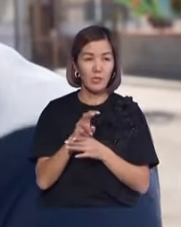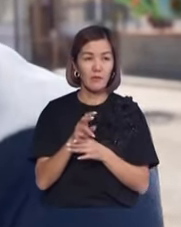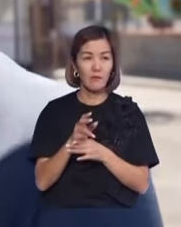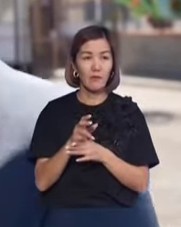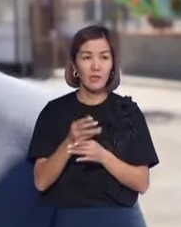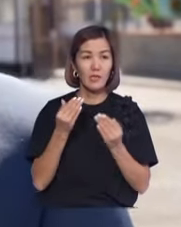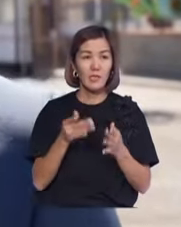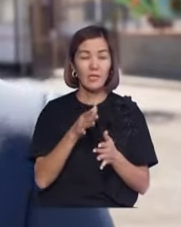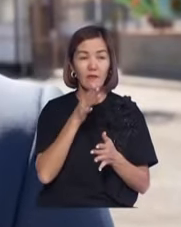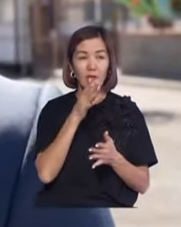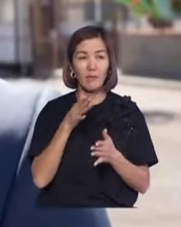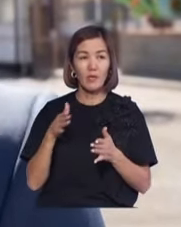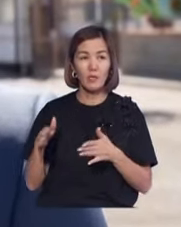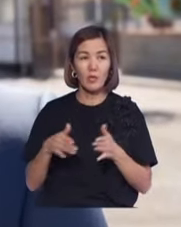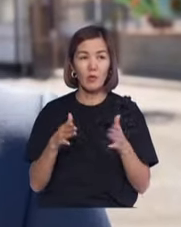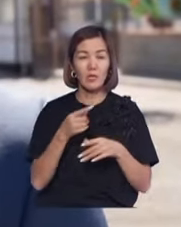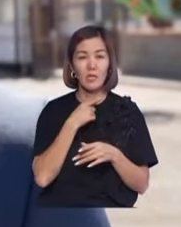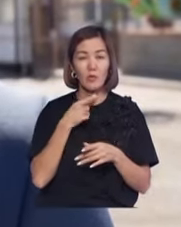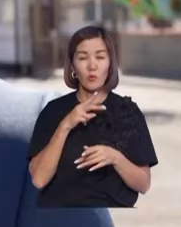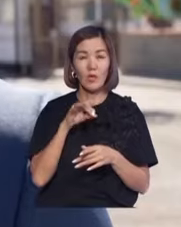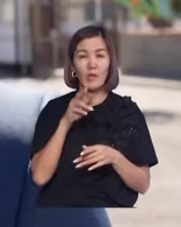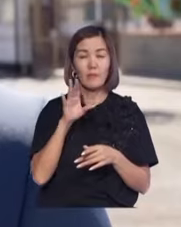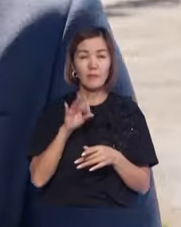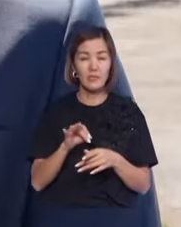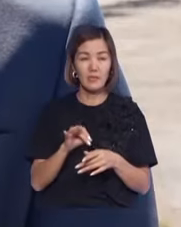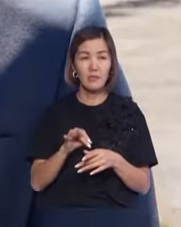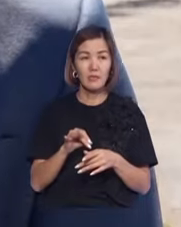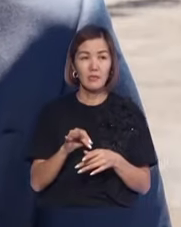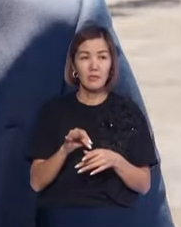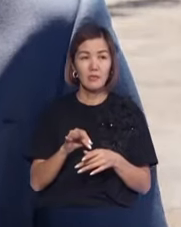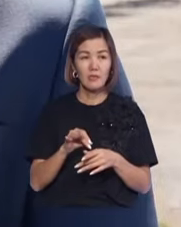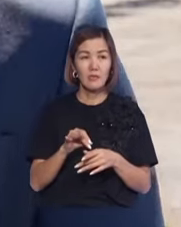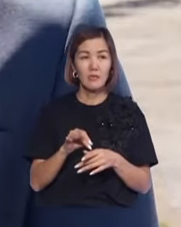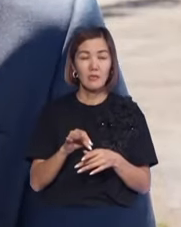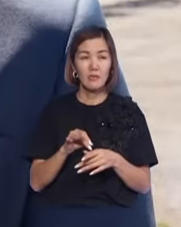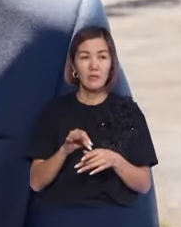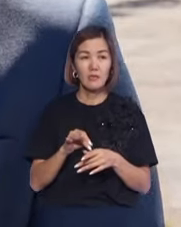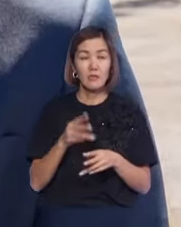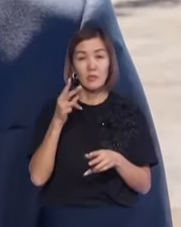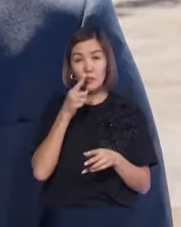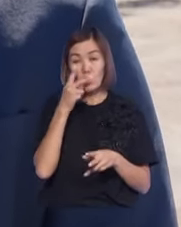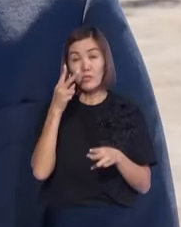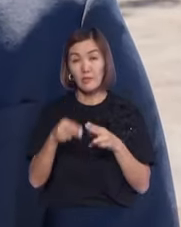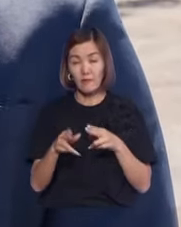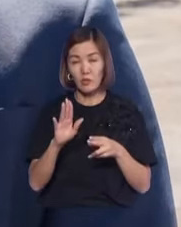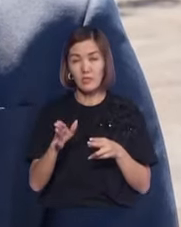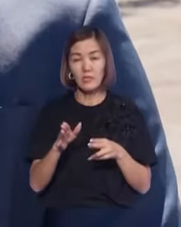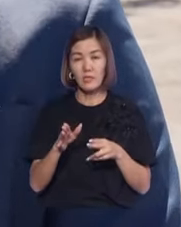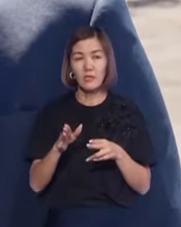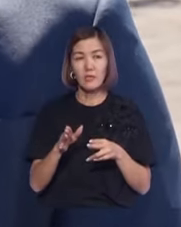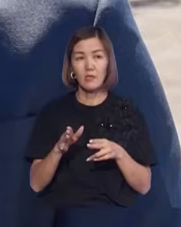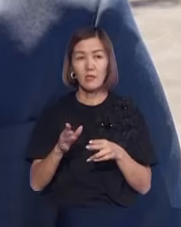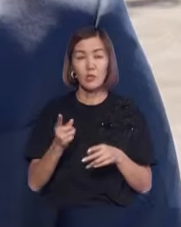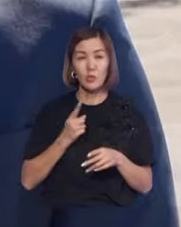момент дорога Талкурган-Лепсы на стадии завершения. Люди этого